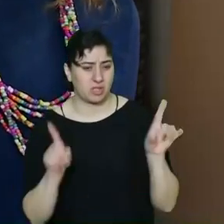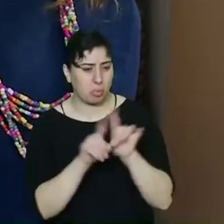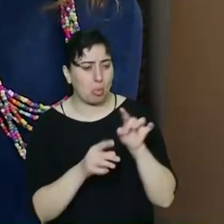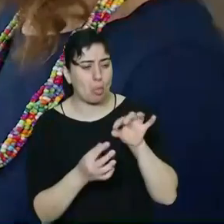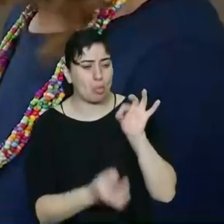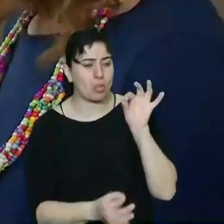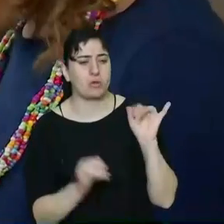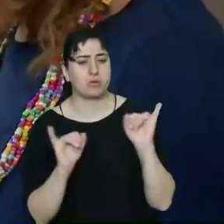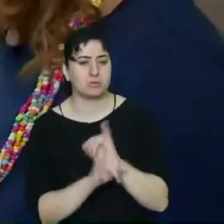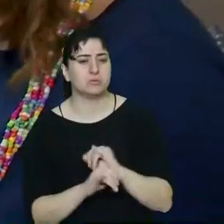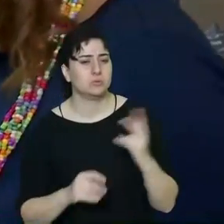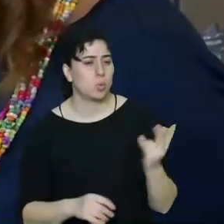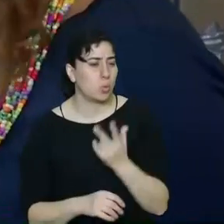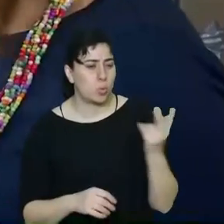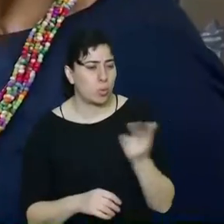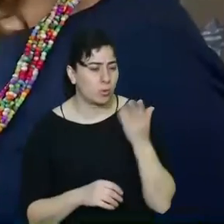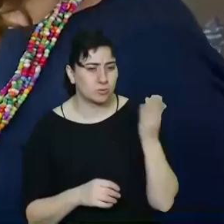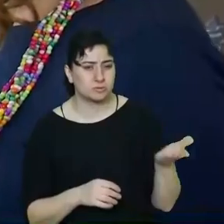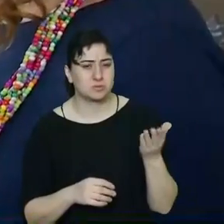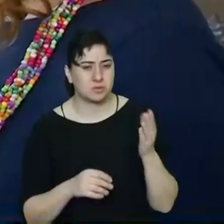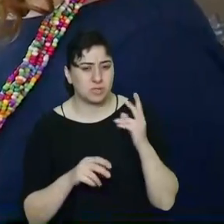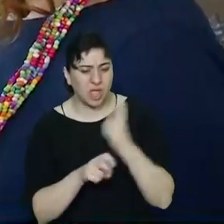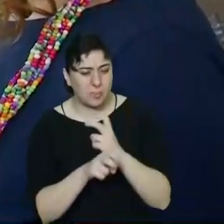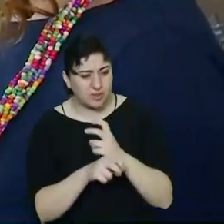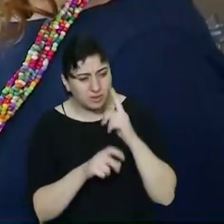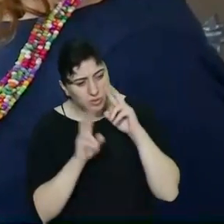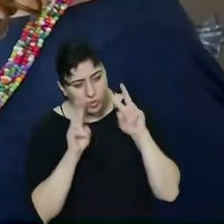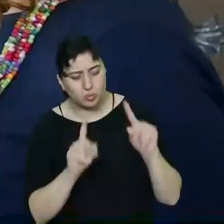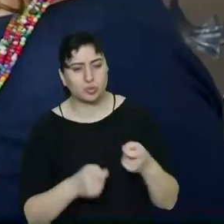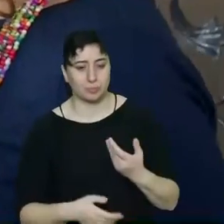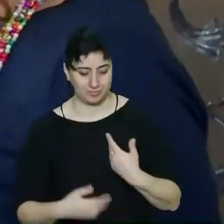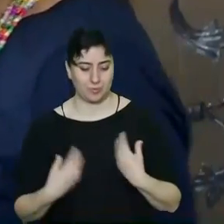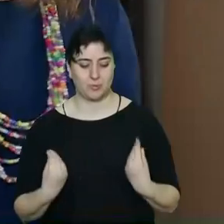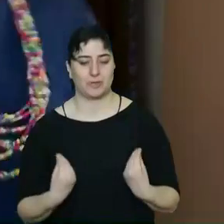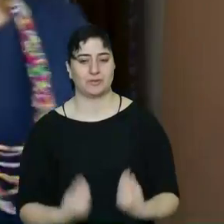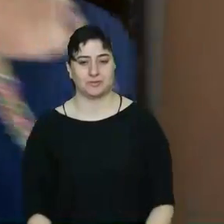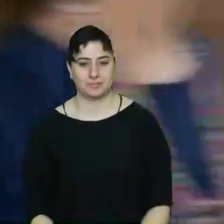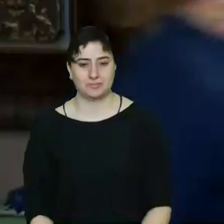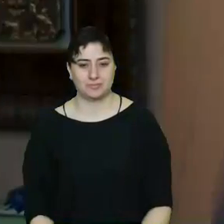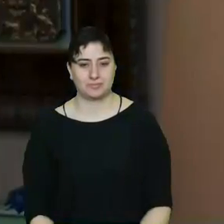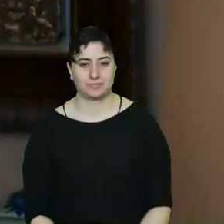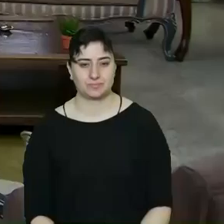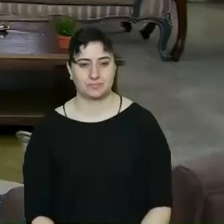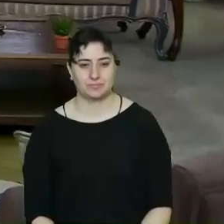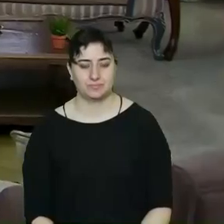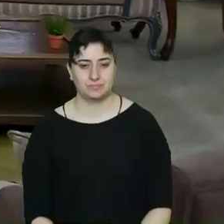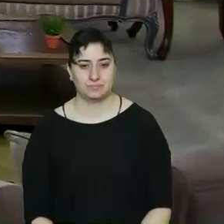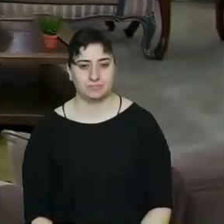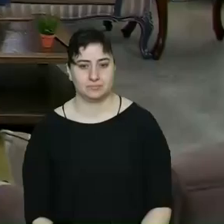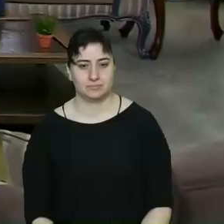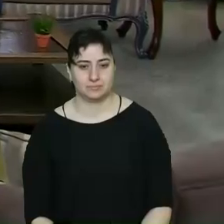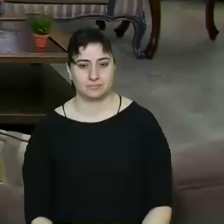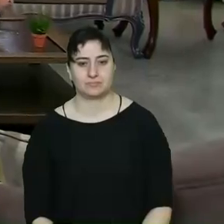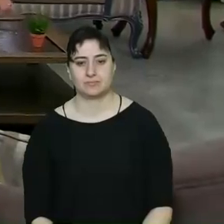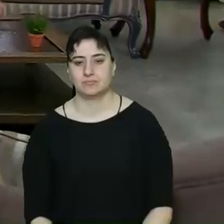Zayıflıktan böyle bir deri bir kemik kalmışsınız. Kemikleriniz sayılıyor böyle gadit gibisiniz. Tabii ki bana dedi. Birbirlerine tavır yaparak kafesin